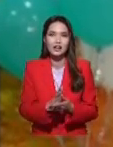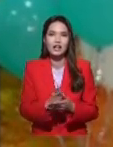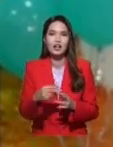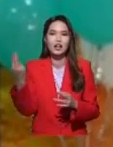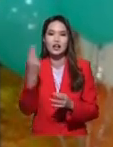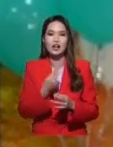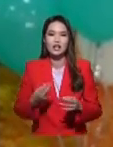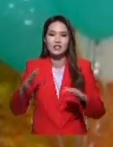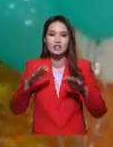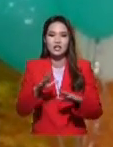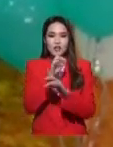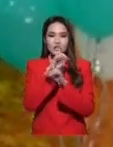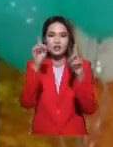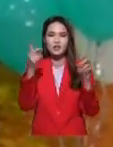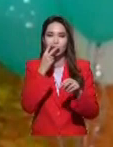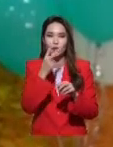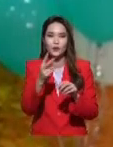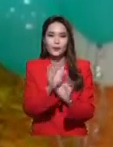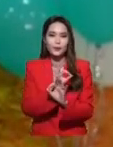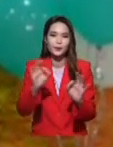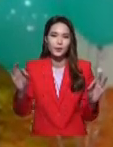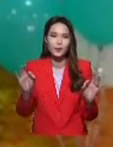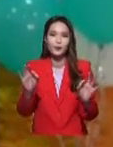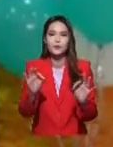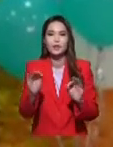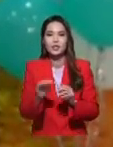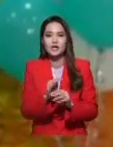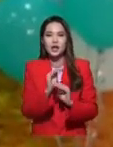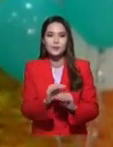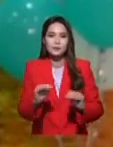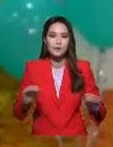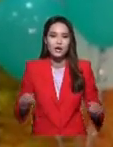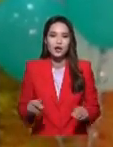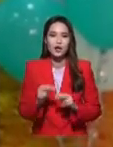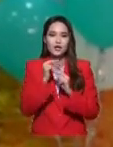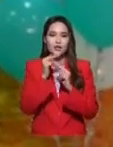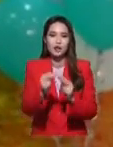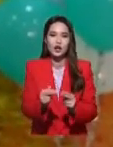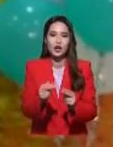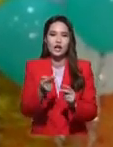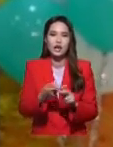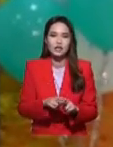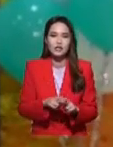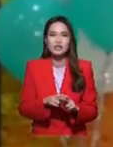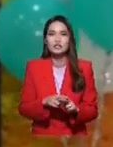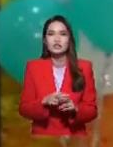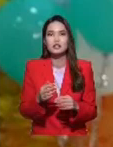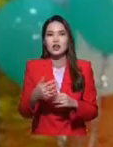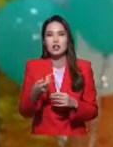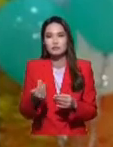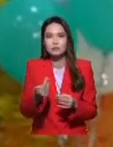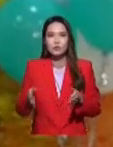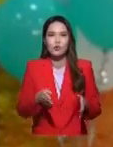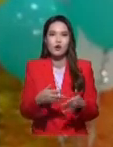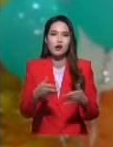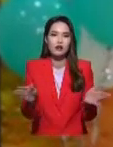облысын ерекше көрікті киелі жері Бурабайда дүниеге келу біз үшін ерекше тарту.